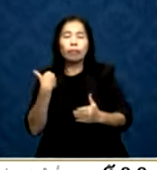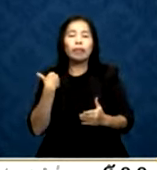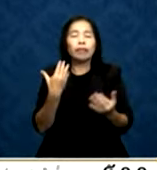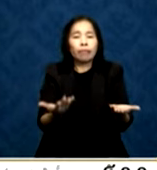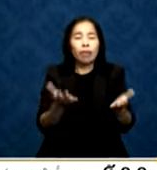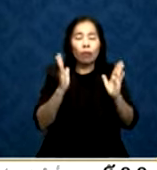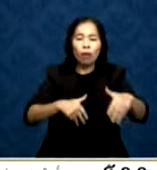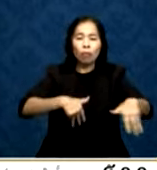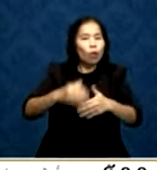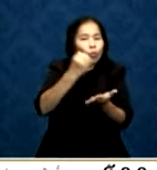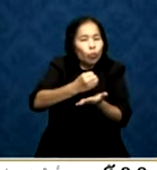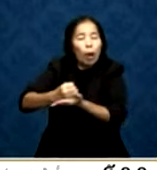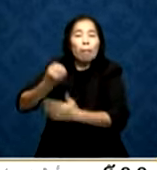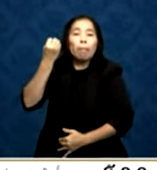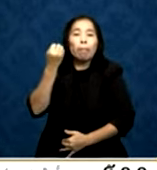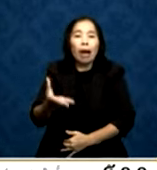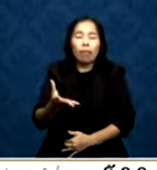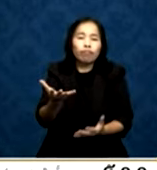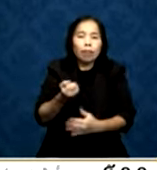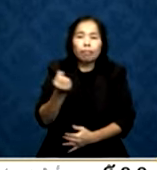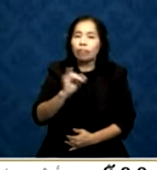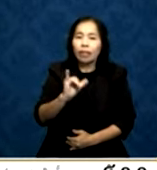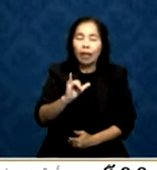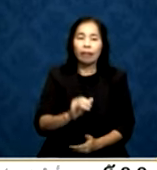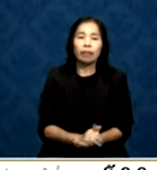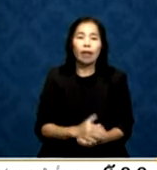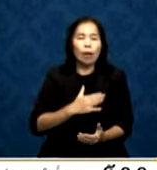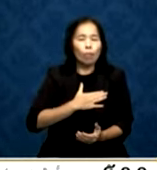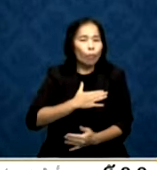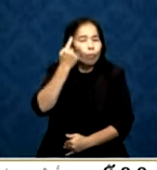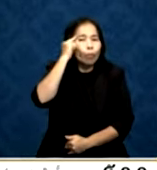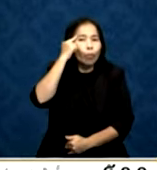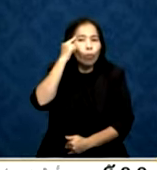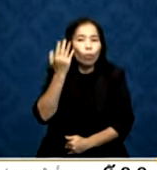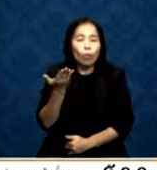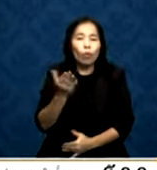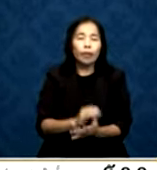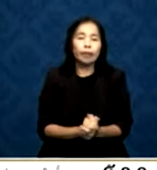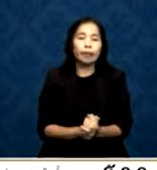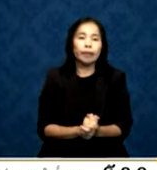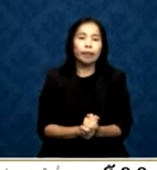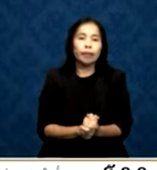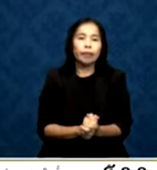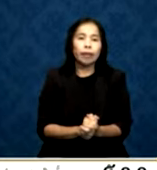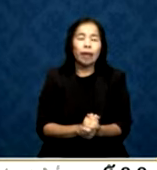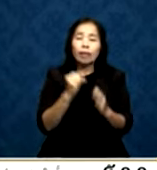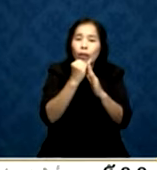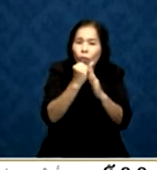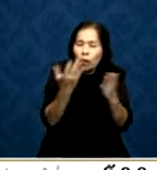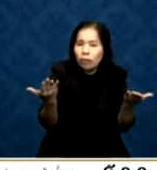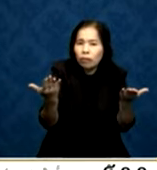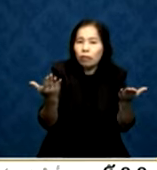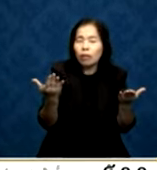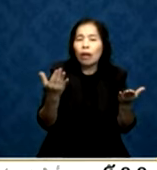และหลๆคนก็ไม่ได้ดวยครัท่ประทานผมเองไม่ทราบว่าหน่วยงานเช่นจังหวัด ป. พ. จั